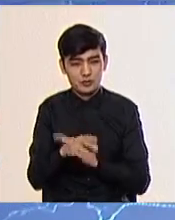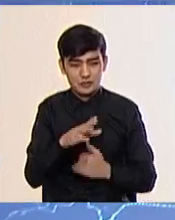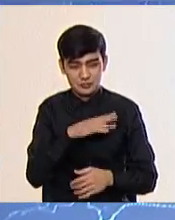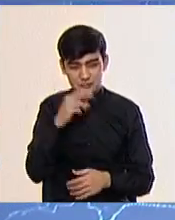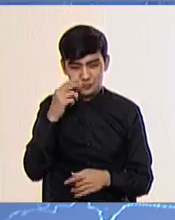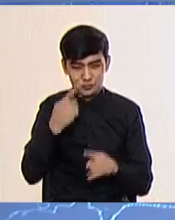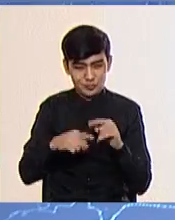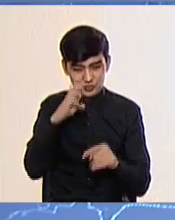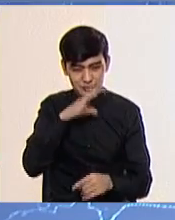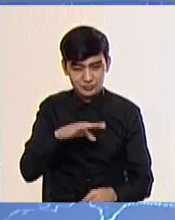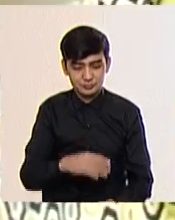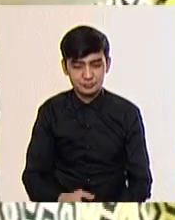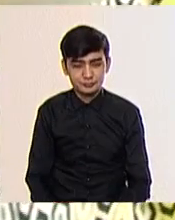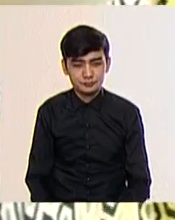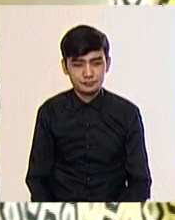Батюшкина с подробностями.